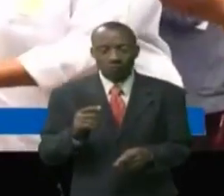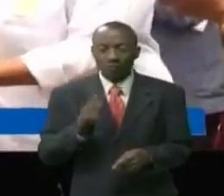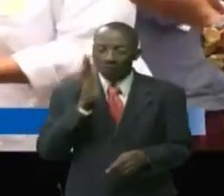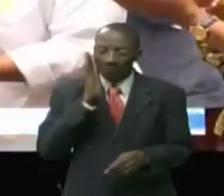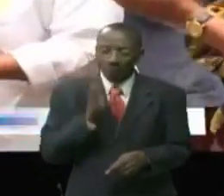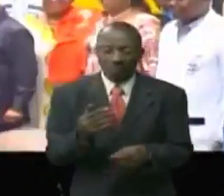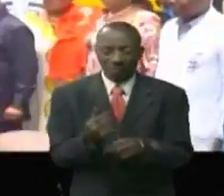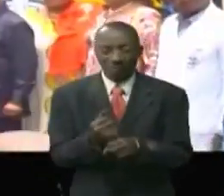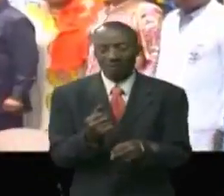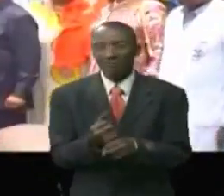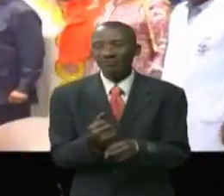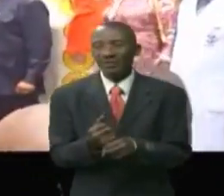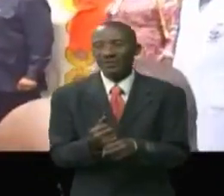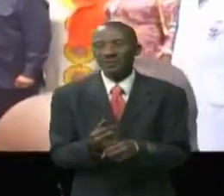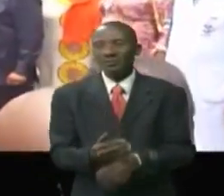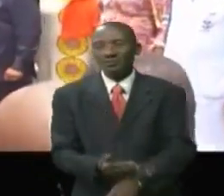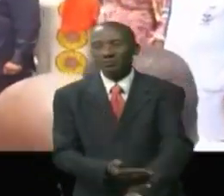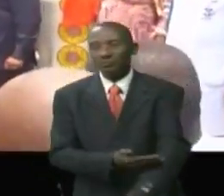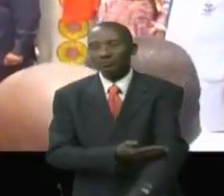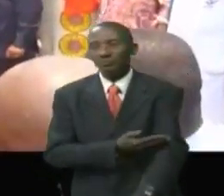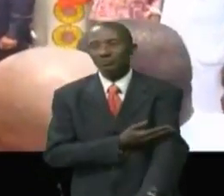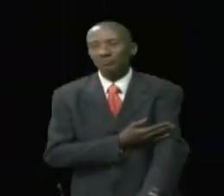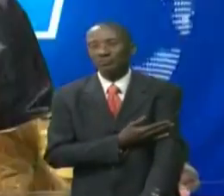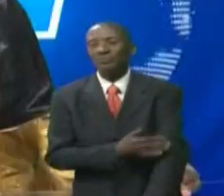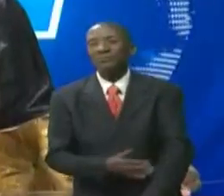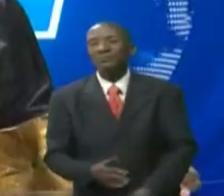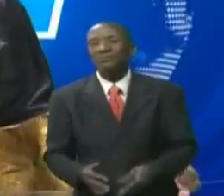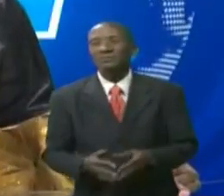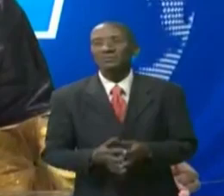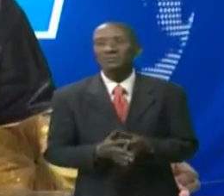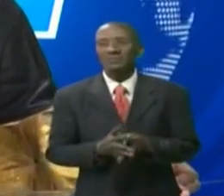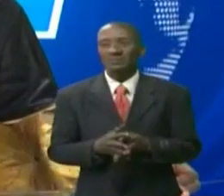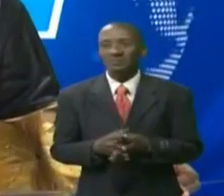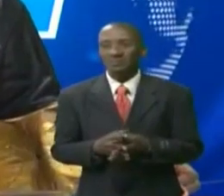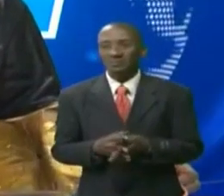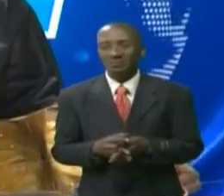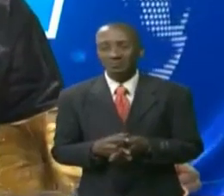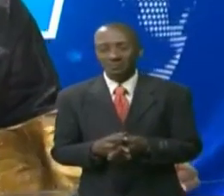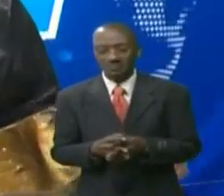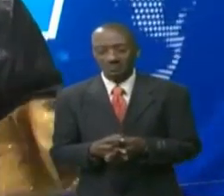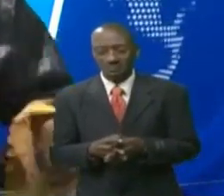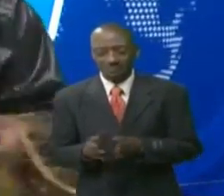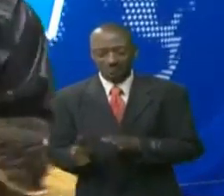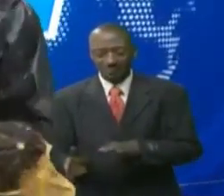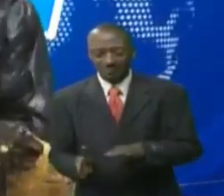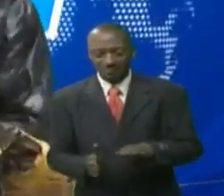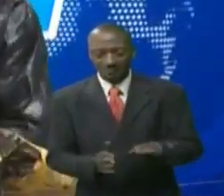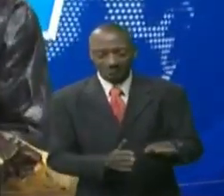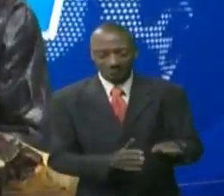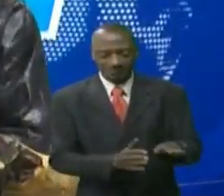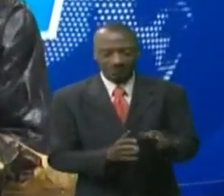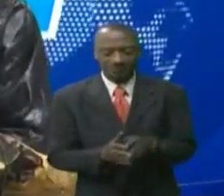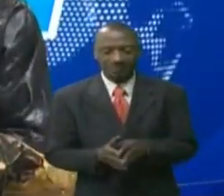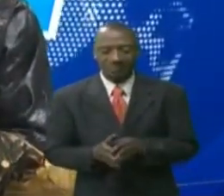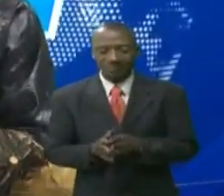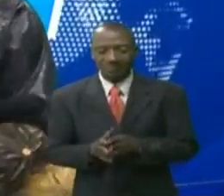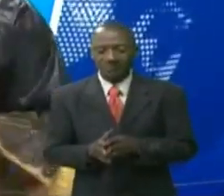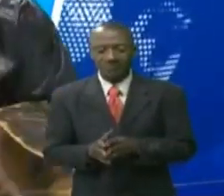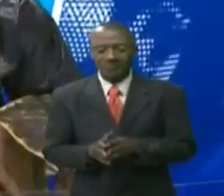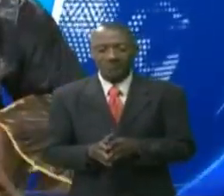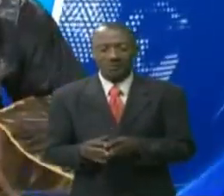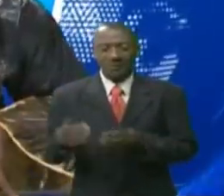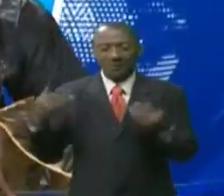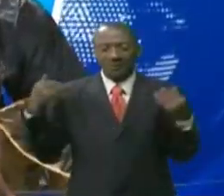de communauté V honorable en RDC l'actualité c'est également cette adresse du commissaire divisionnaire